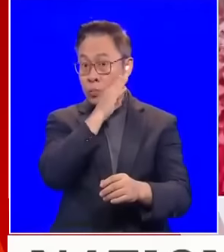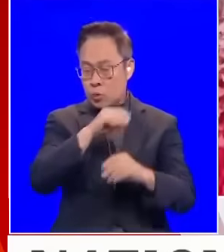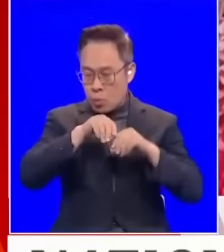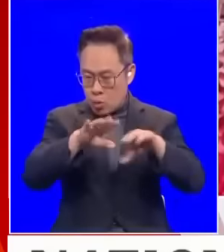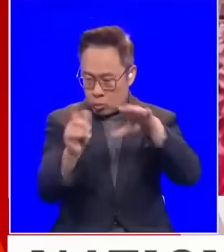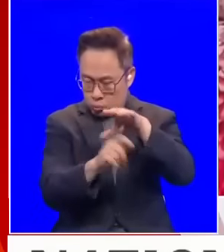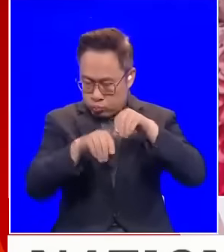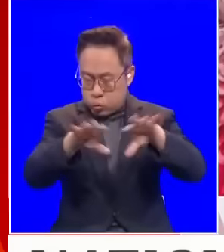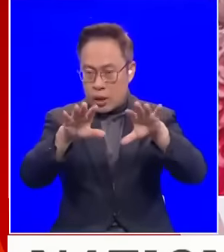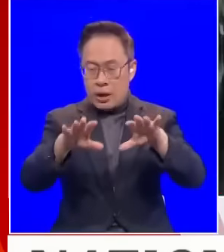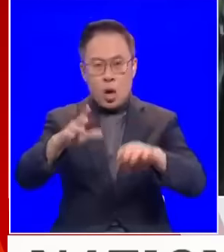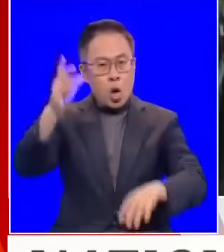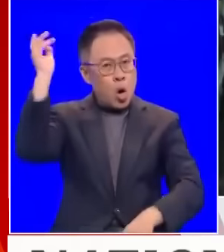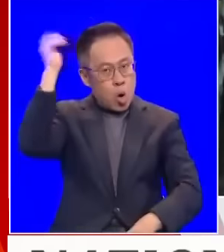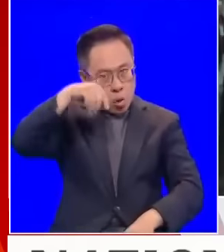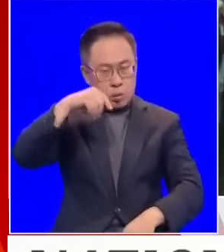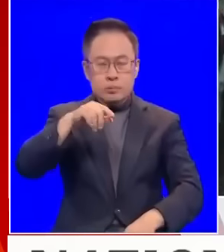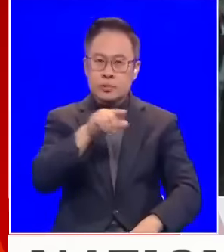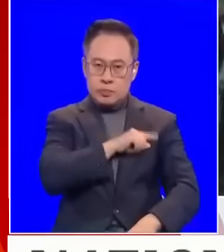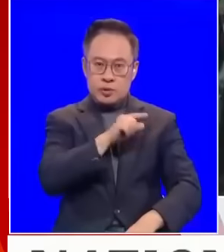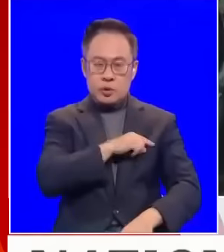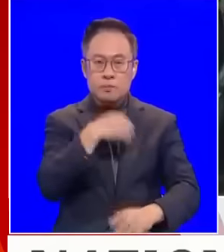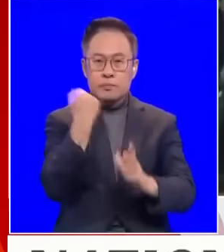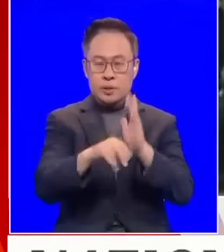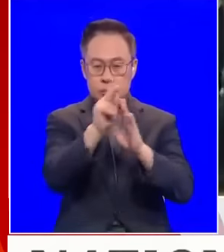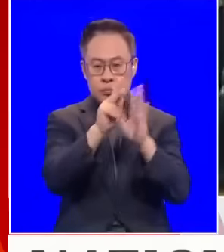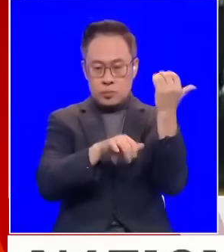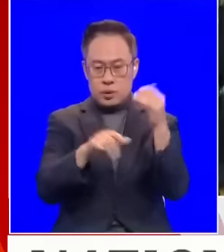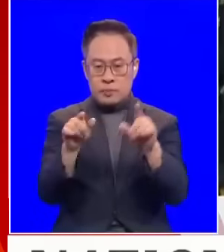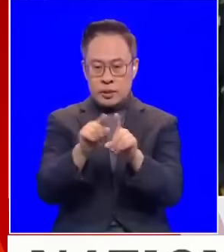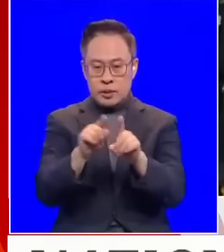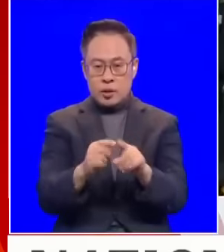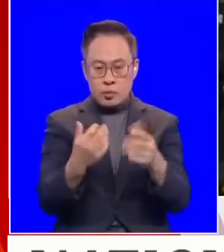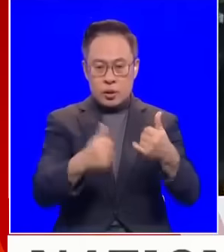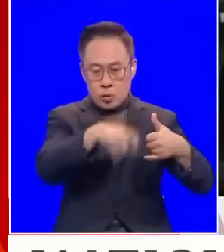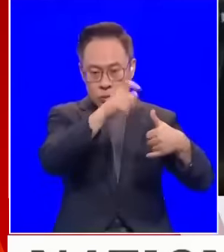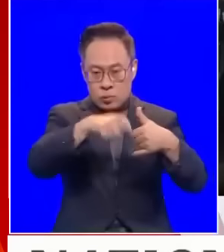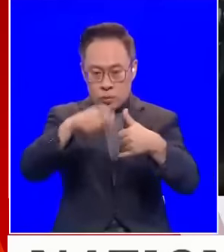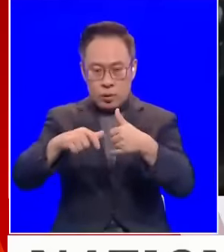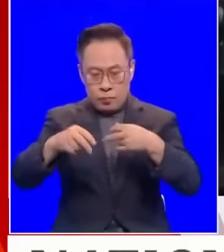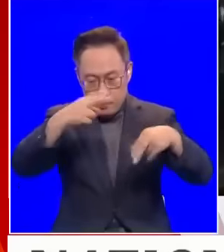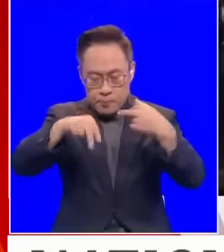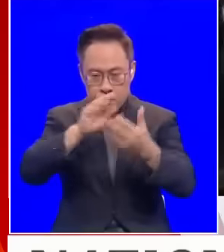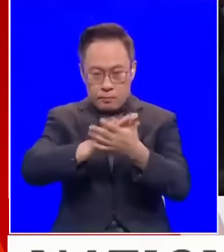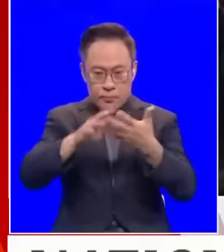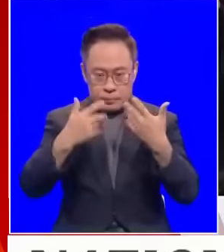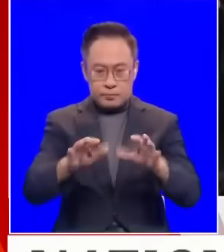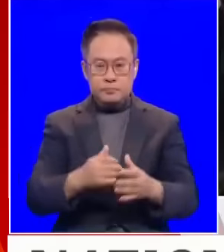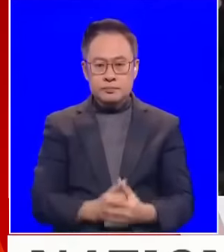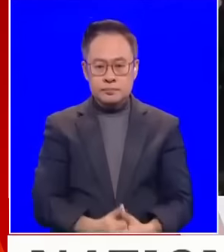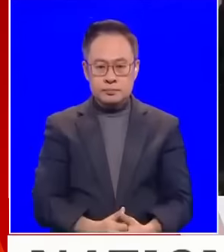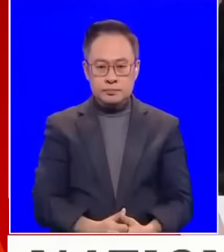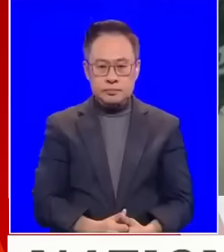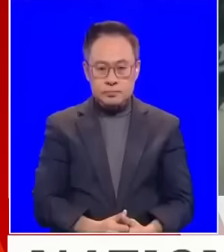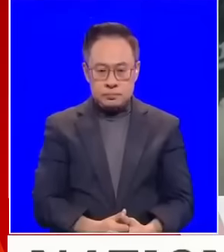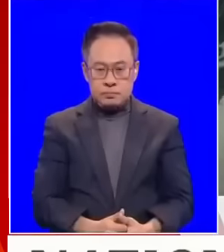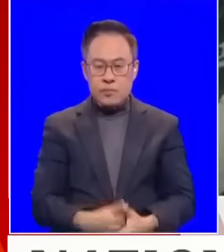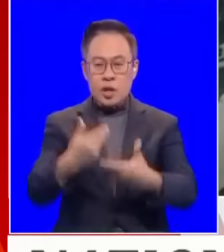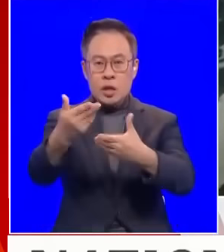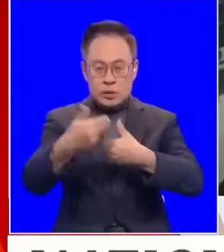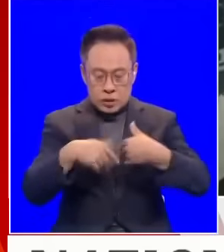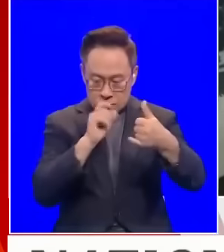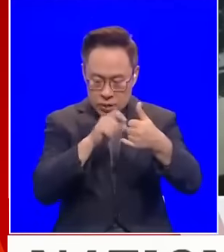ผยแพร่เรื่องนี้เราได้พิสูจน์ตัวตนของคนที่ให้ข้อมูลเป็นที่เรียบร้อยแล้วและเรียกมาให้ข้อมูลแล้วนะ